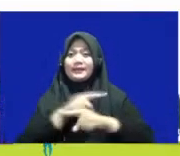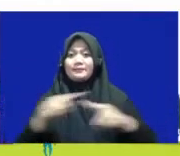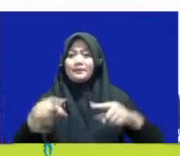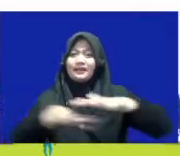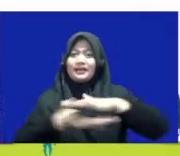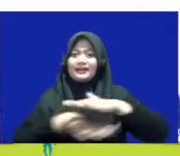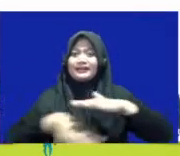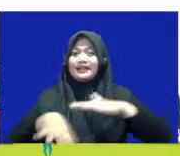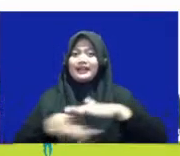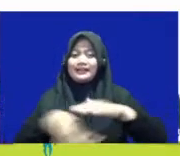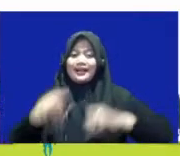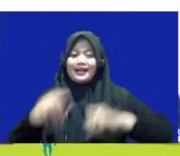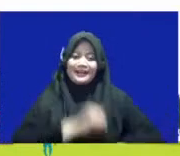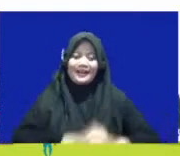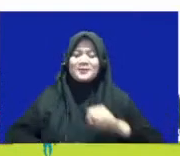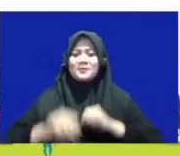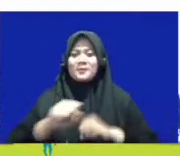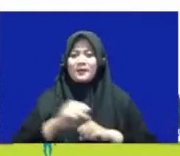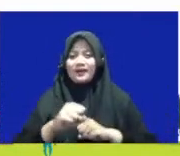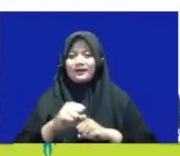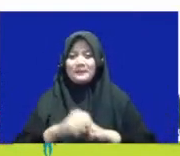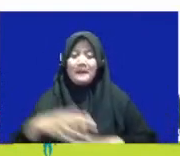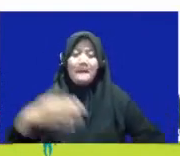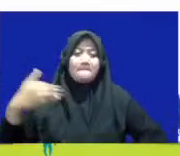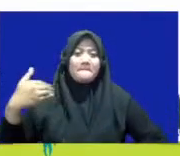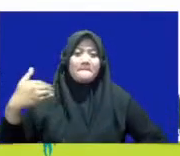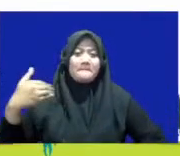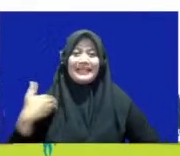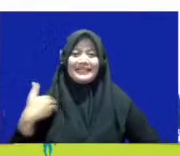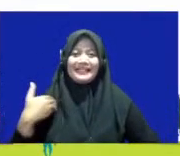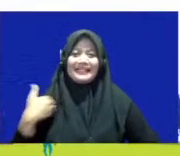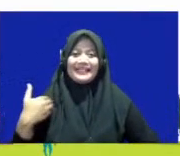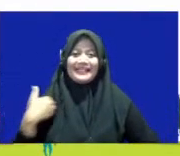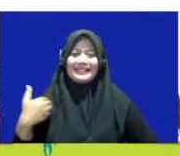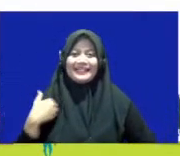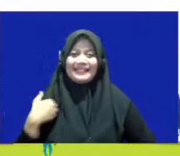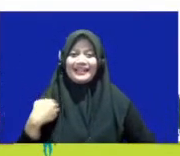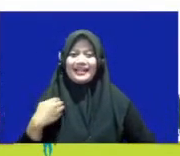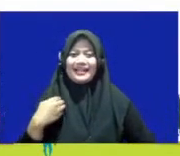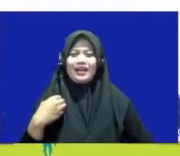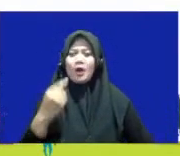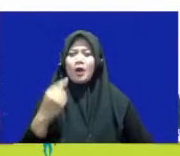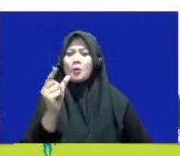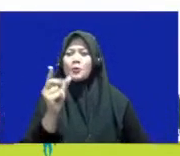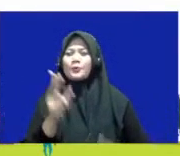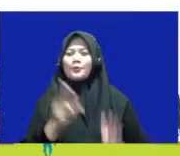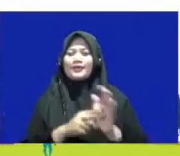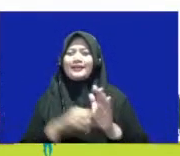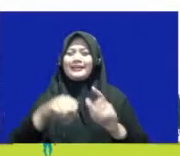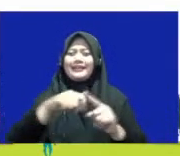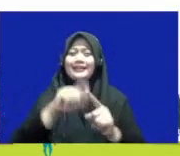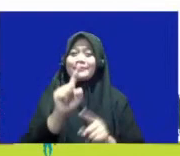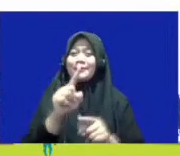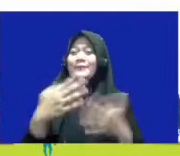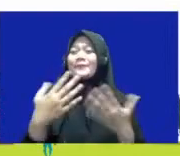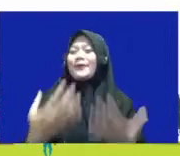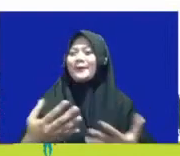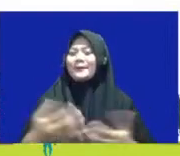kami lakukan adalah memiliki keunikan tersendiri. Karena apa?